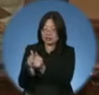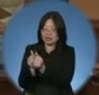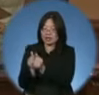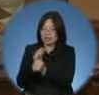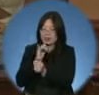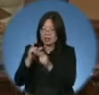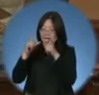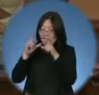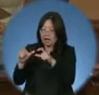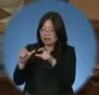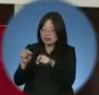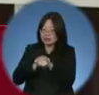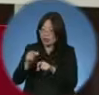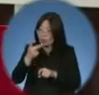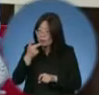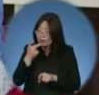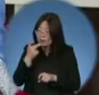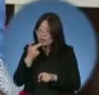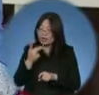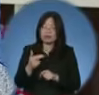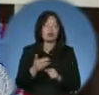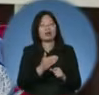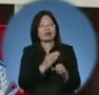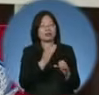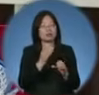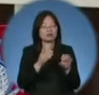건 없어요? 중년 남성은